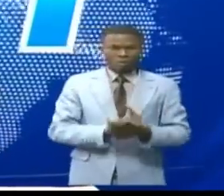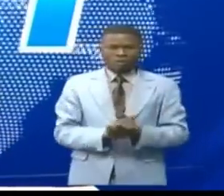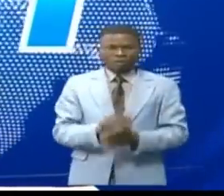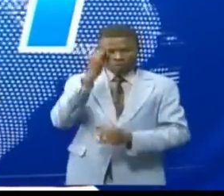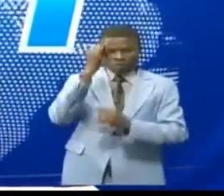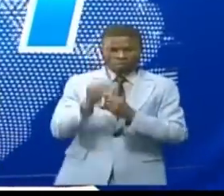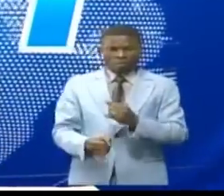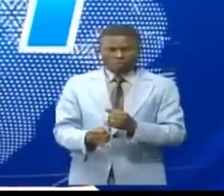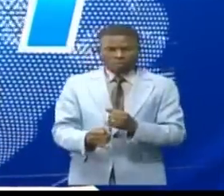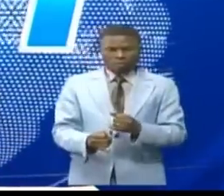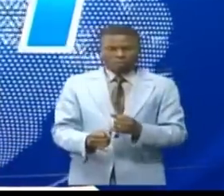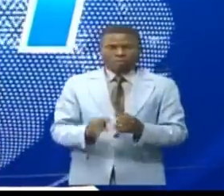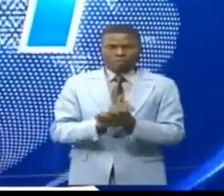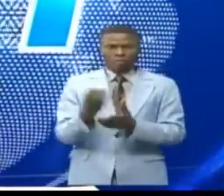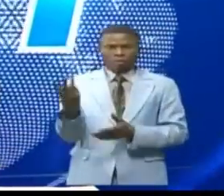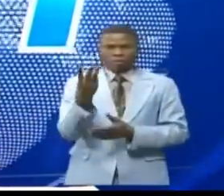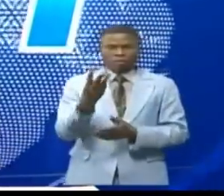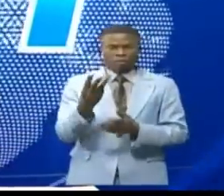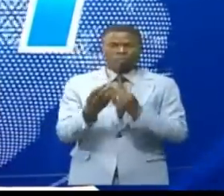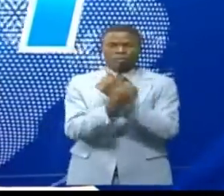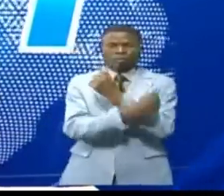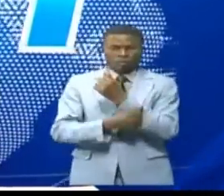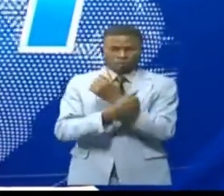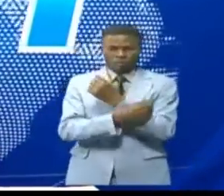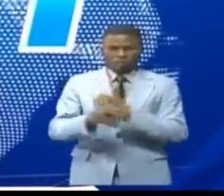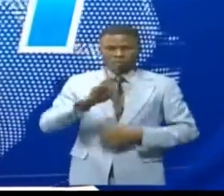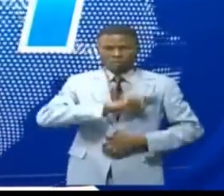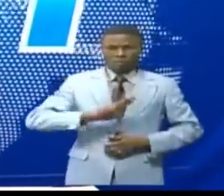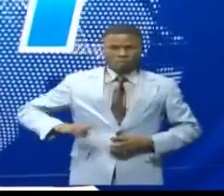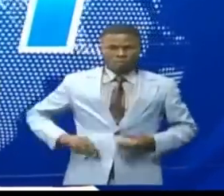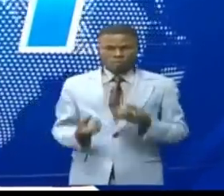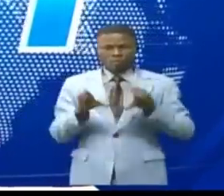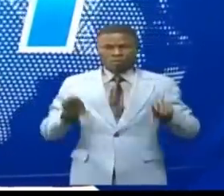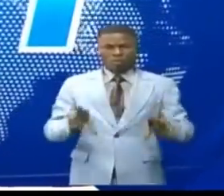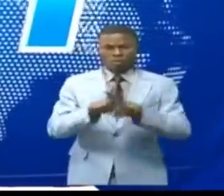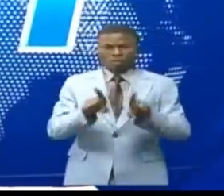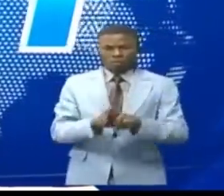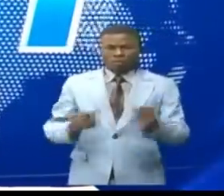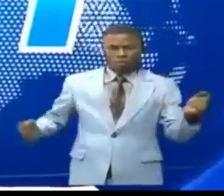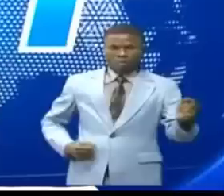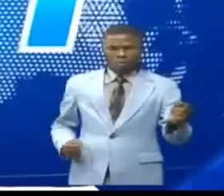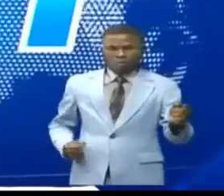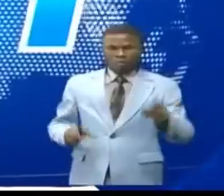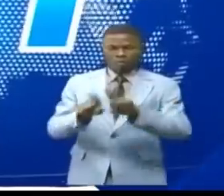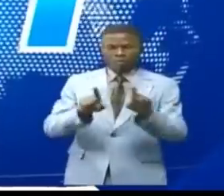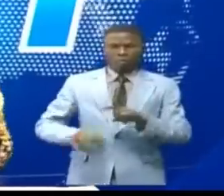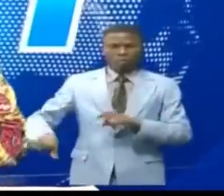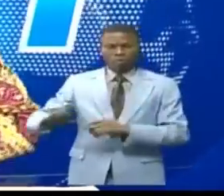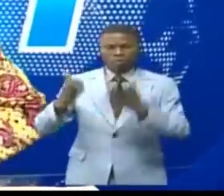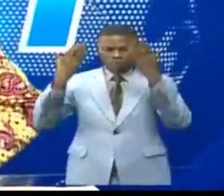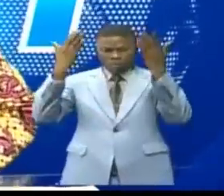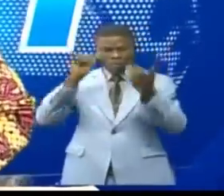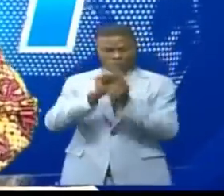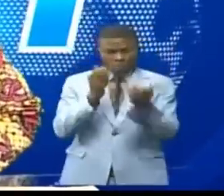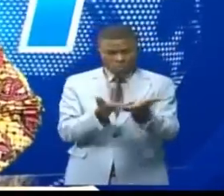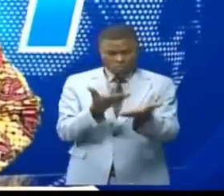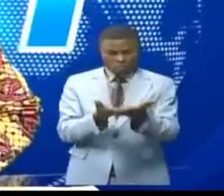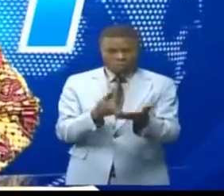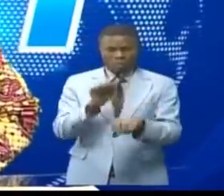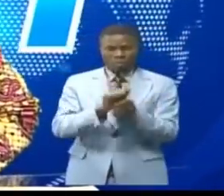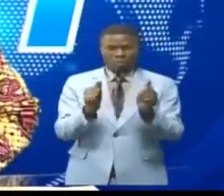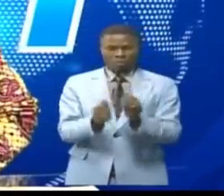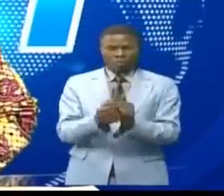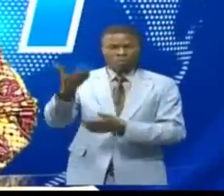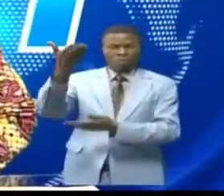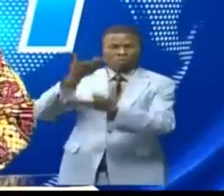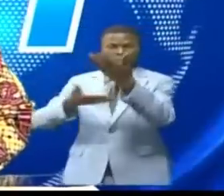Clôture tripartite des experts de la RDC, Angola et Zambie. Parmi les questions abordées, on note la problématique de transit